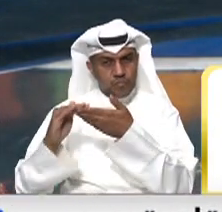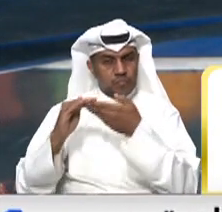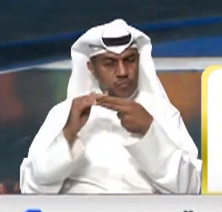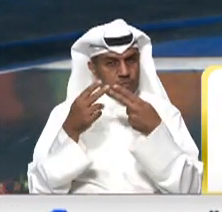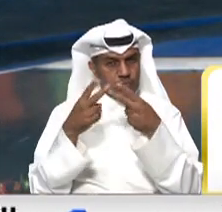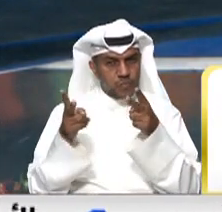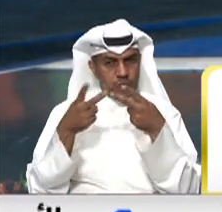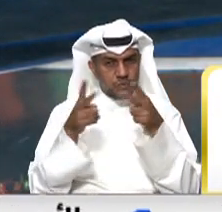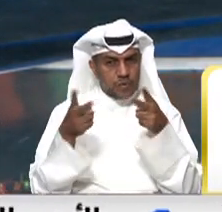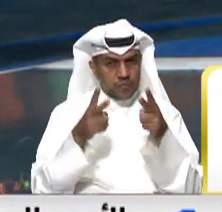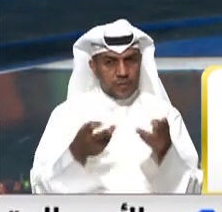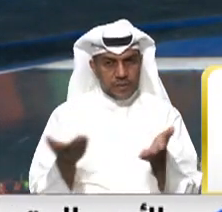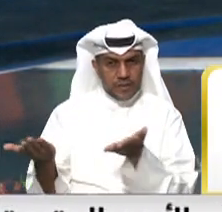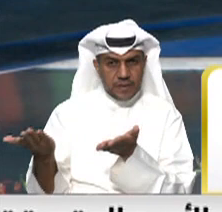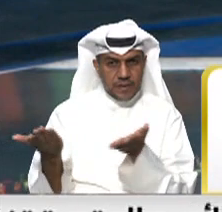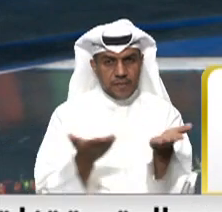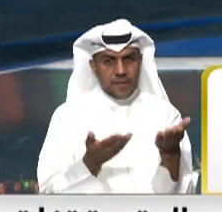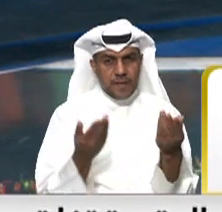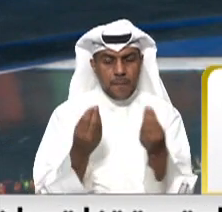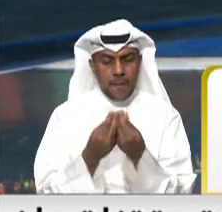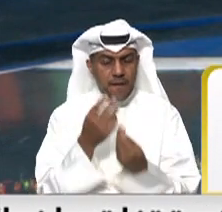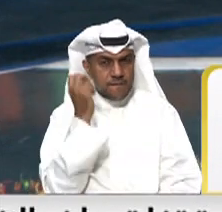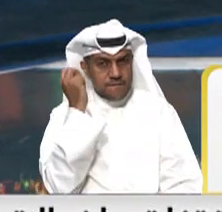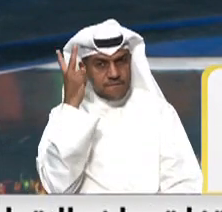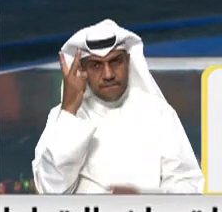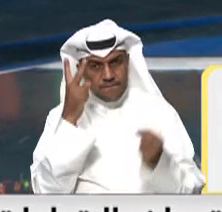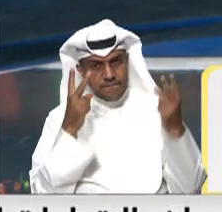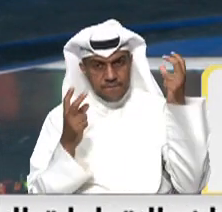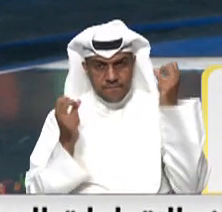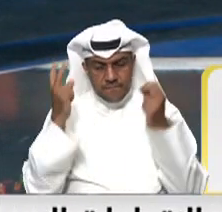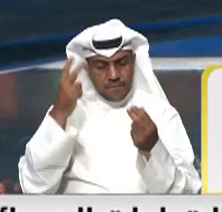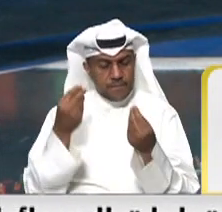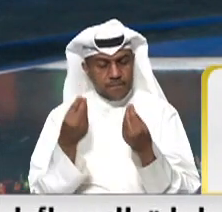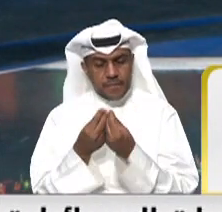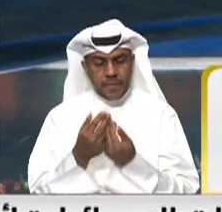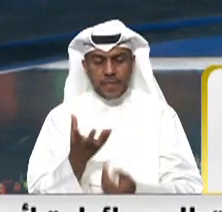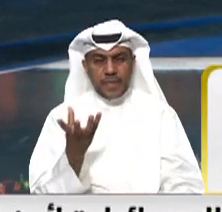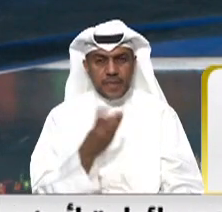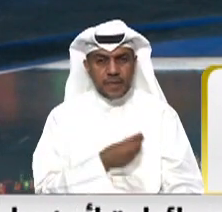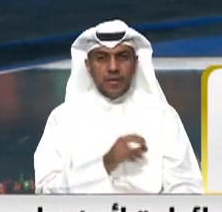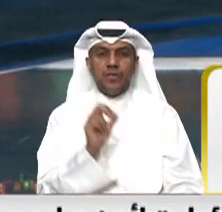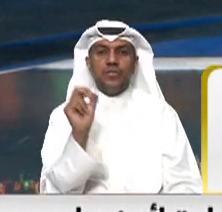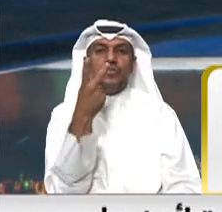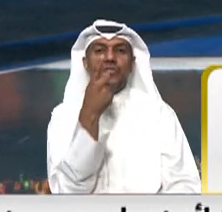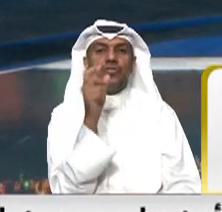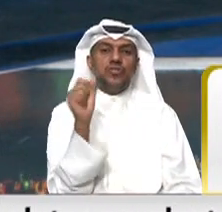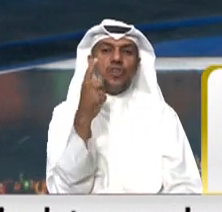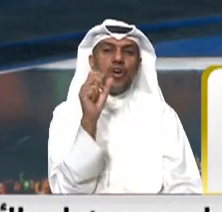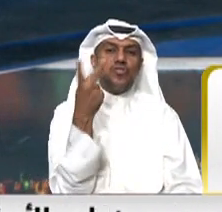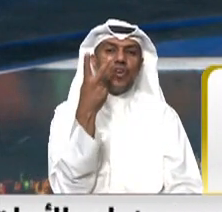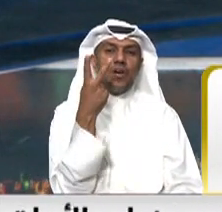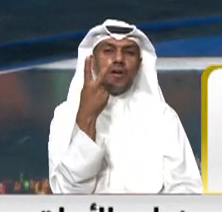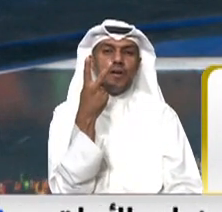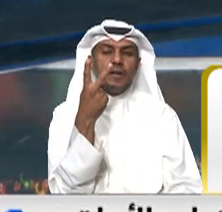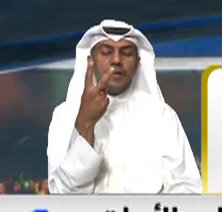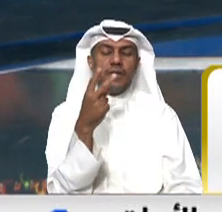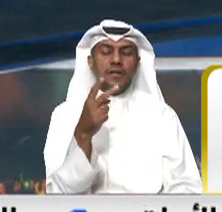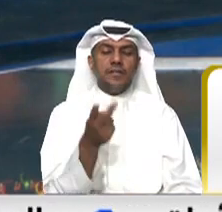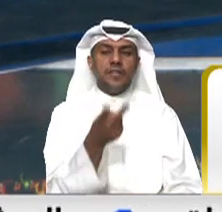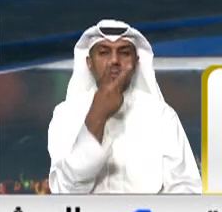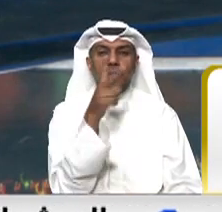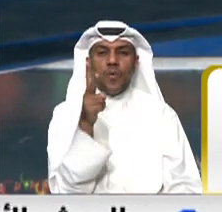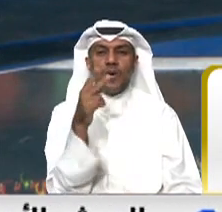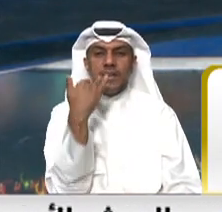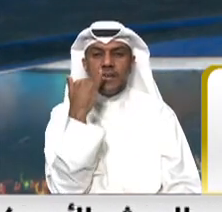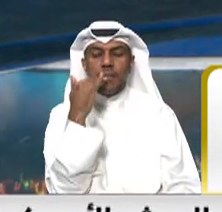المرة قدمت لهم برنامج المبادرة المحترف. نعم، فعلى مدى ما يقارب شهرين حصل 27 شابا وشابة